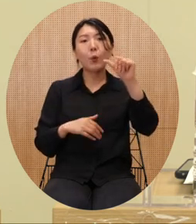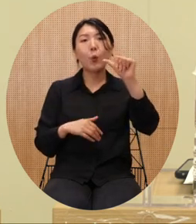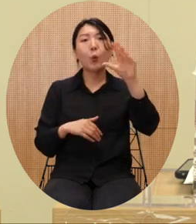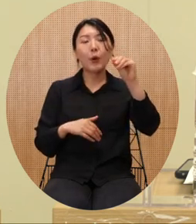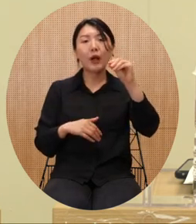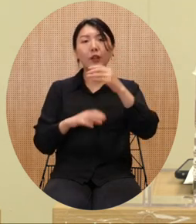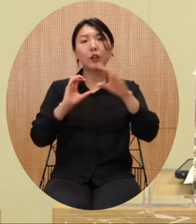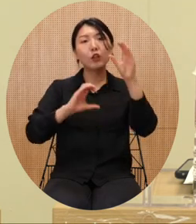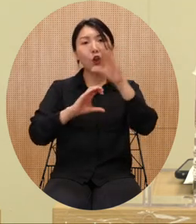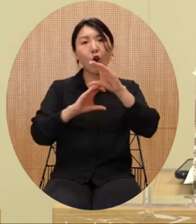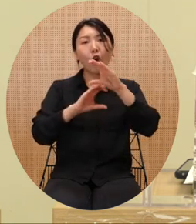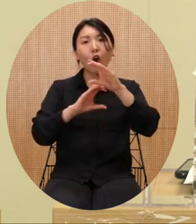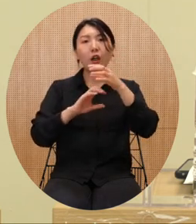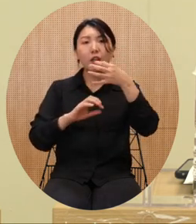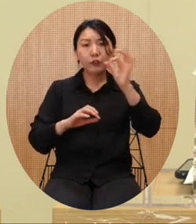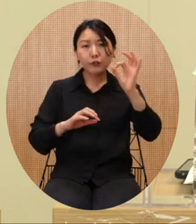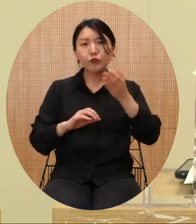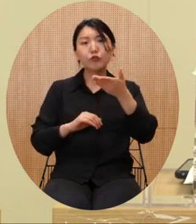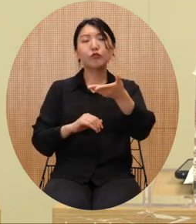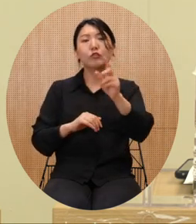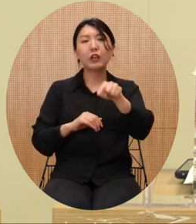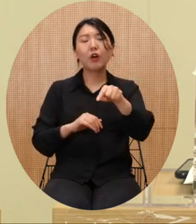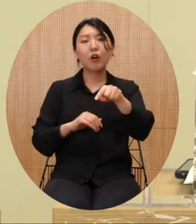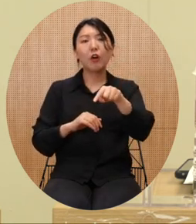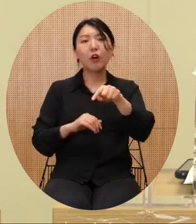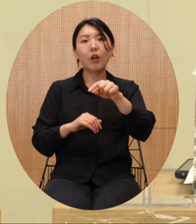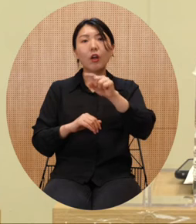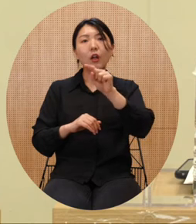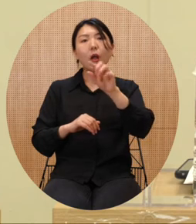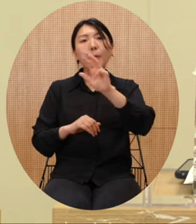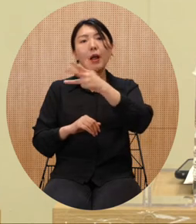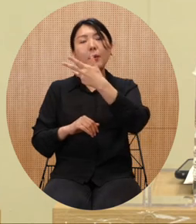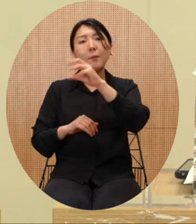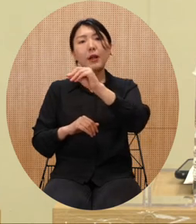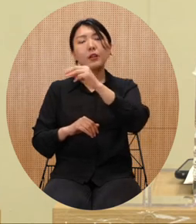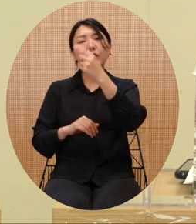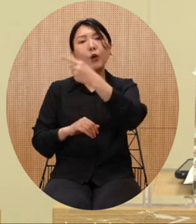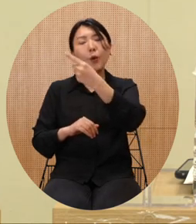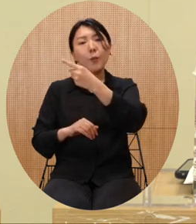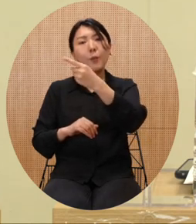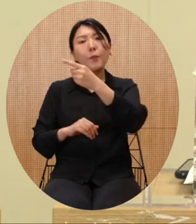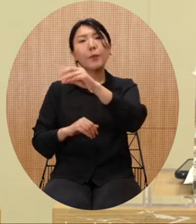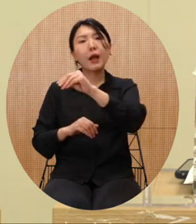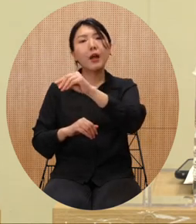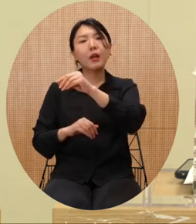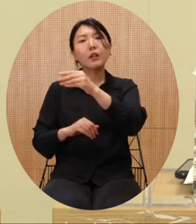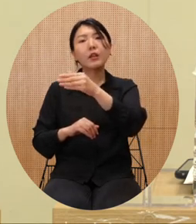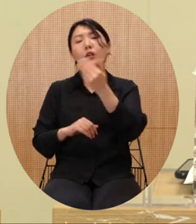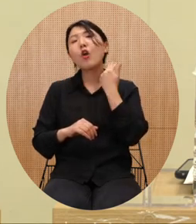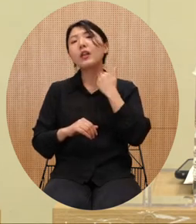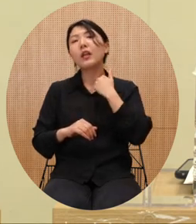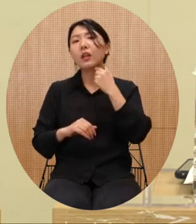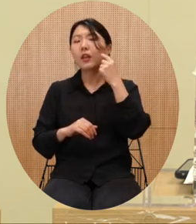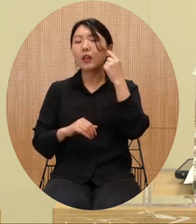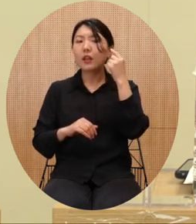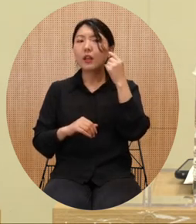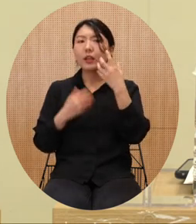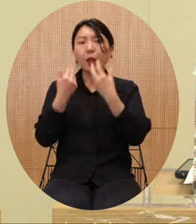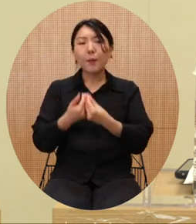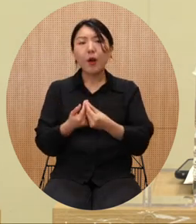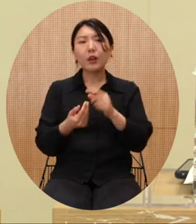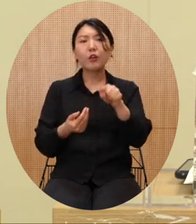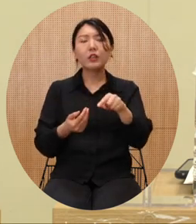원에서 5만 원을 추가적으로 인정을 해주고 이것은 800만 원에서 1000만 원 정도다. 전세로 생각하면요. 이것은